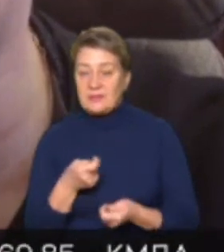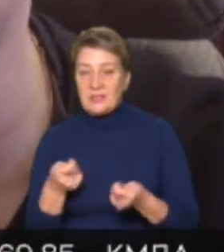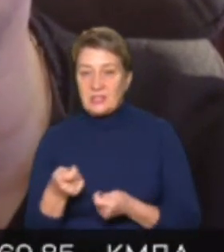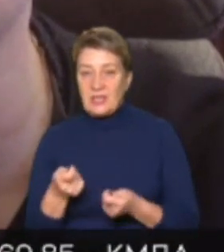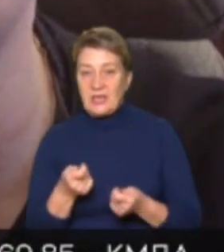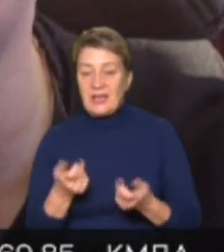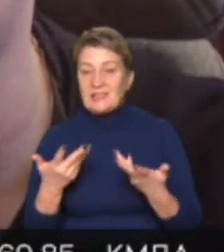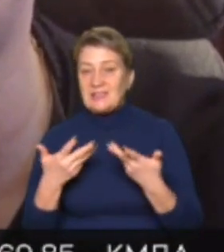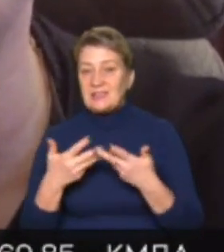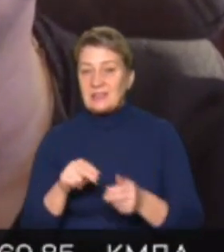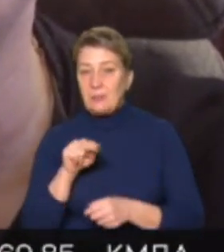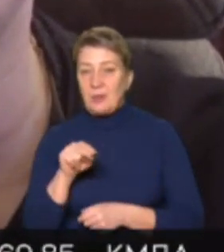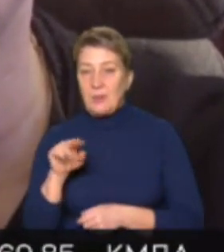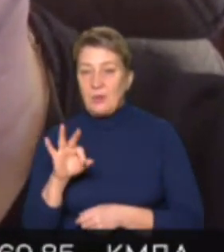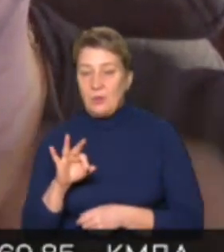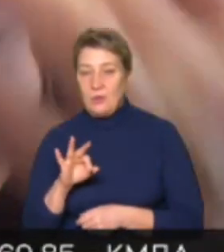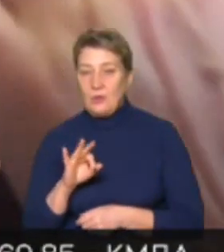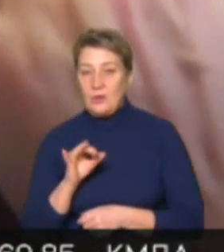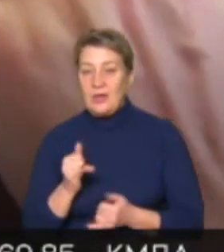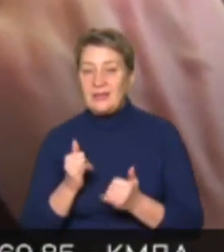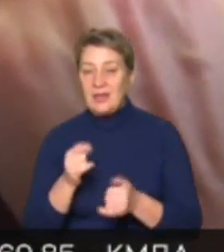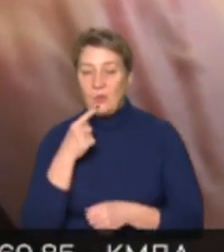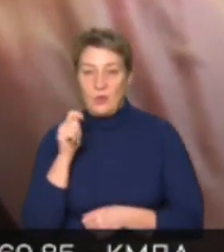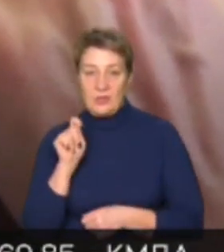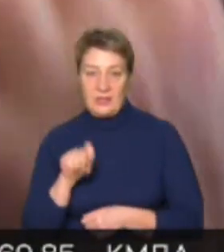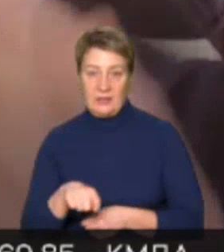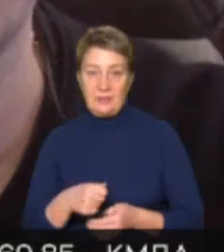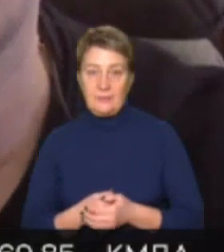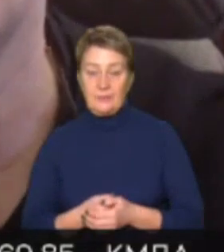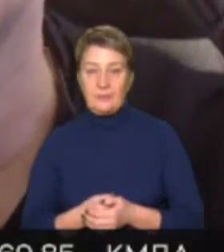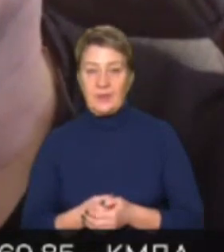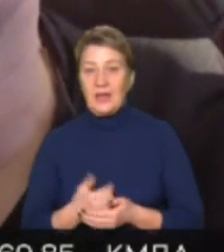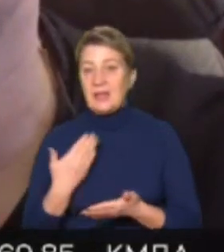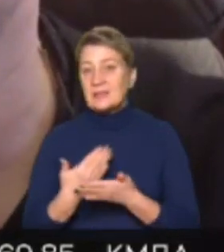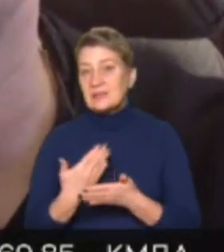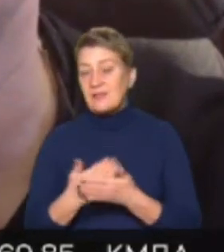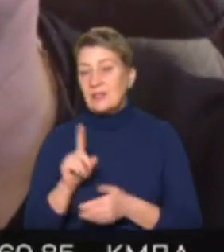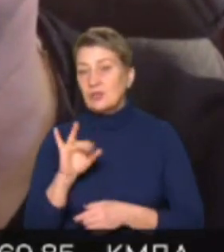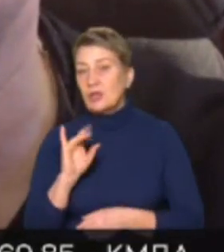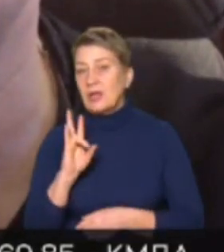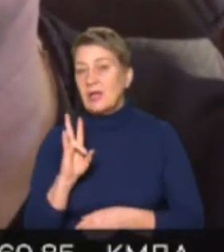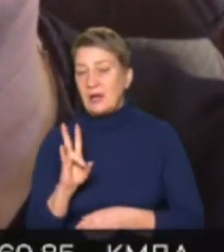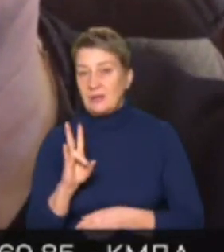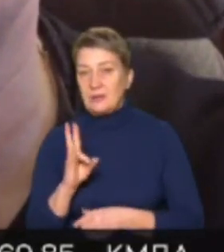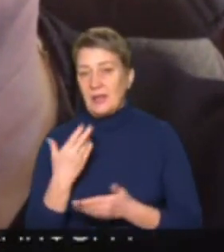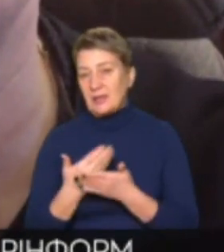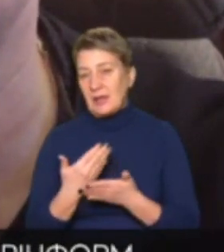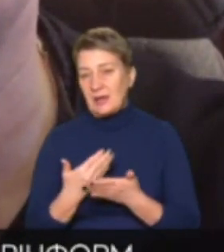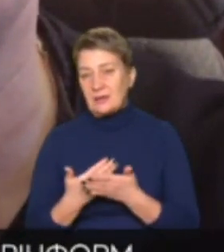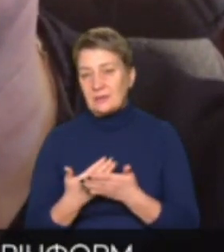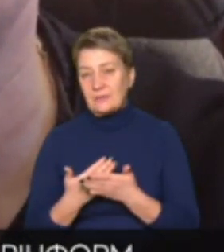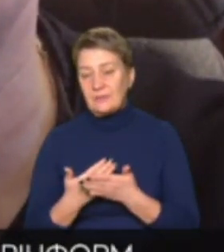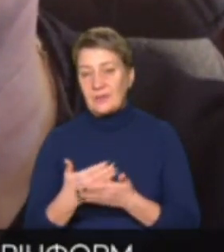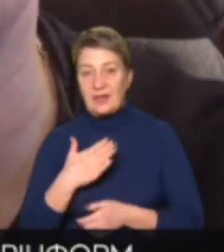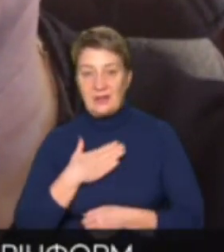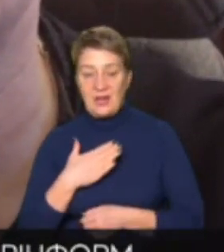для нашої країни. Просто мені, пане Олеже, ну це моя суб'єктивна думка, здавалося, що от Ірану вони якось, ну, наші, да,